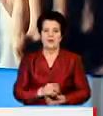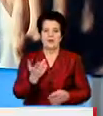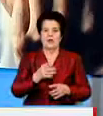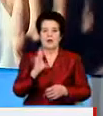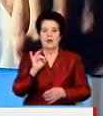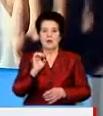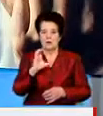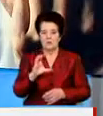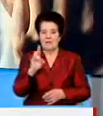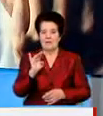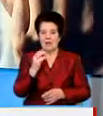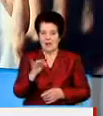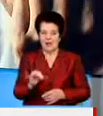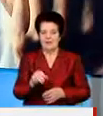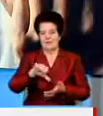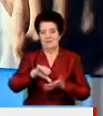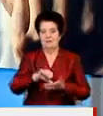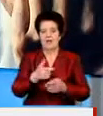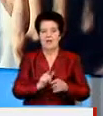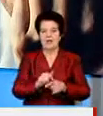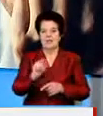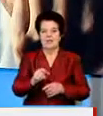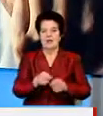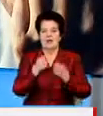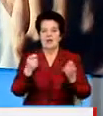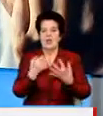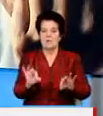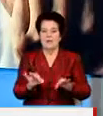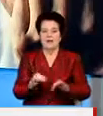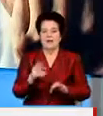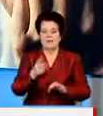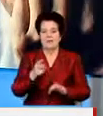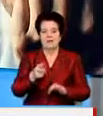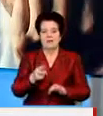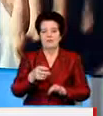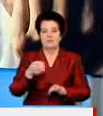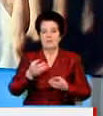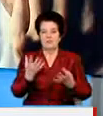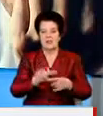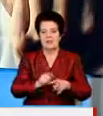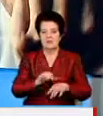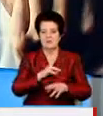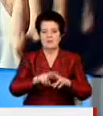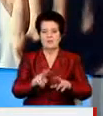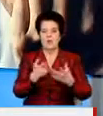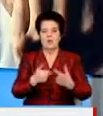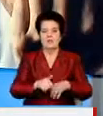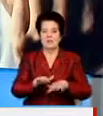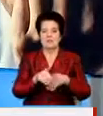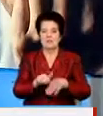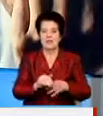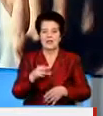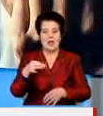Opozantul rus Alexei Navalny a fost eliberat în această dimineață din închisoare după 20 de zile petrecute în spatele gratilor pentru organizarea de